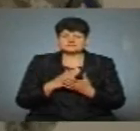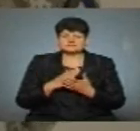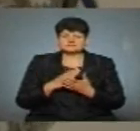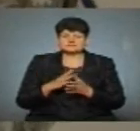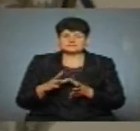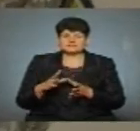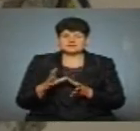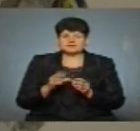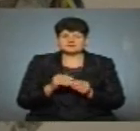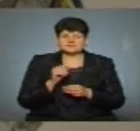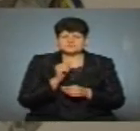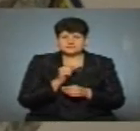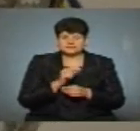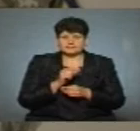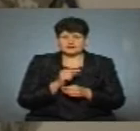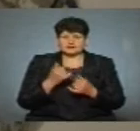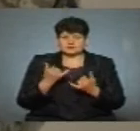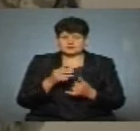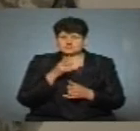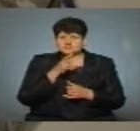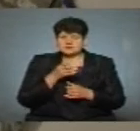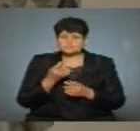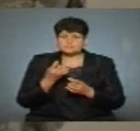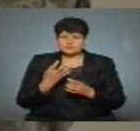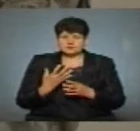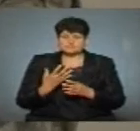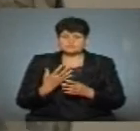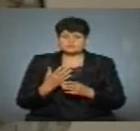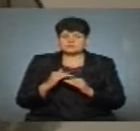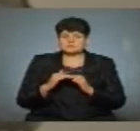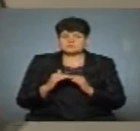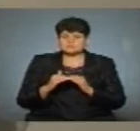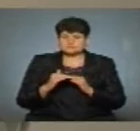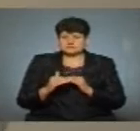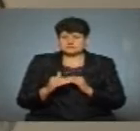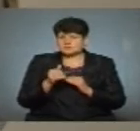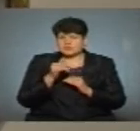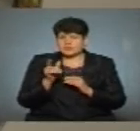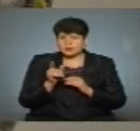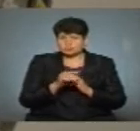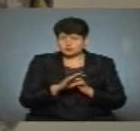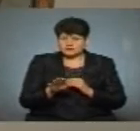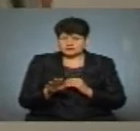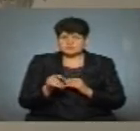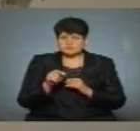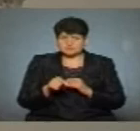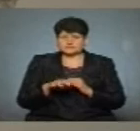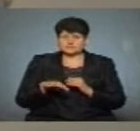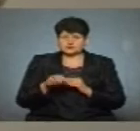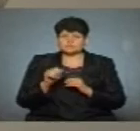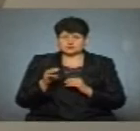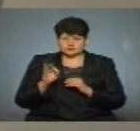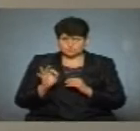весь час з ним. От. На даний час просто, що на полігон не поїхала, а так в зону АТО скоро